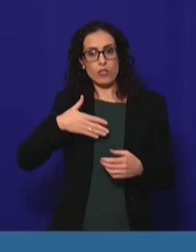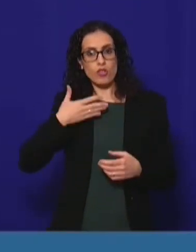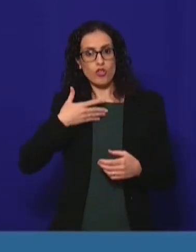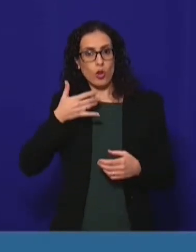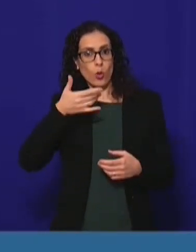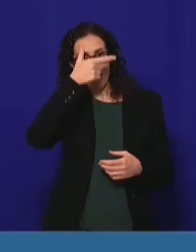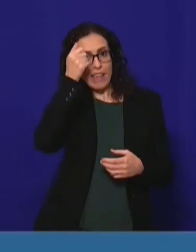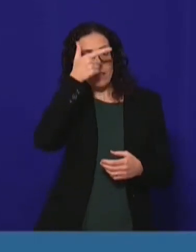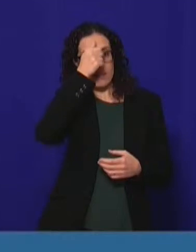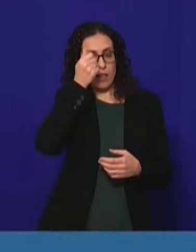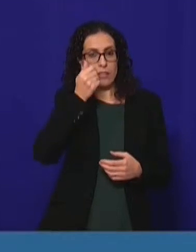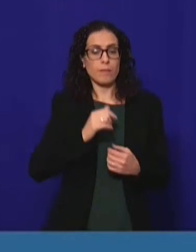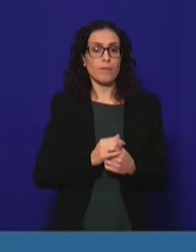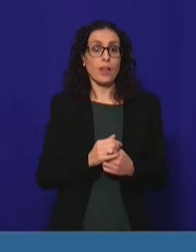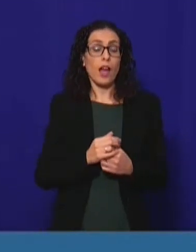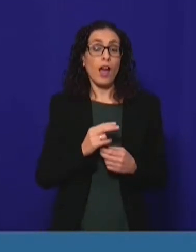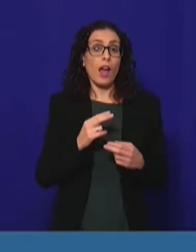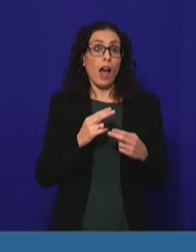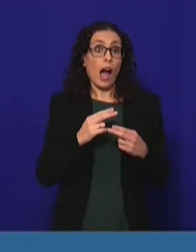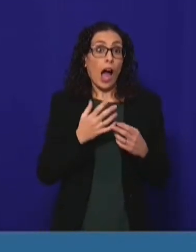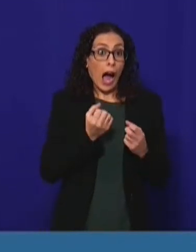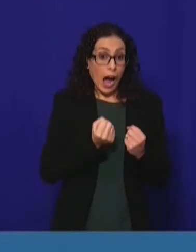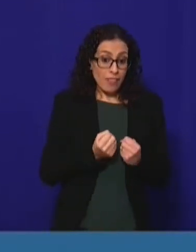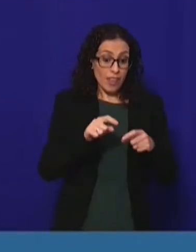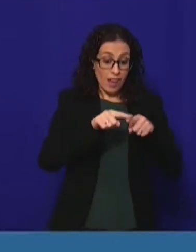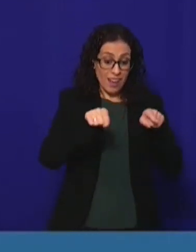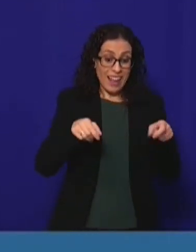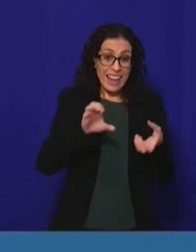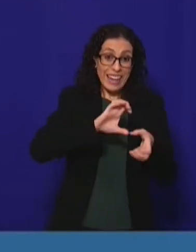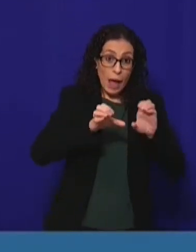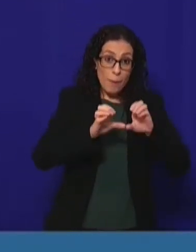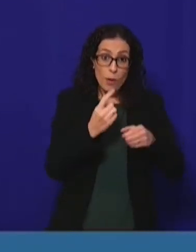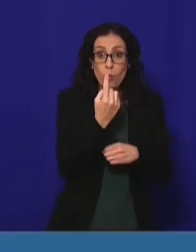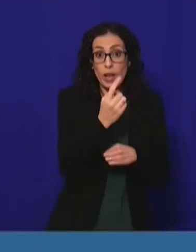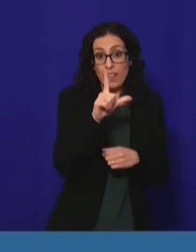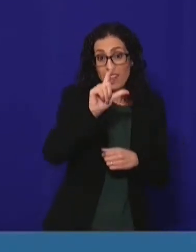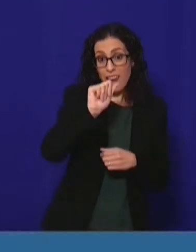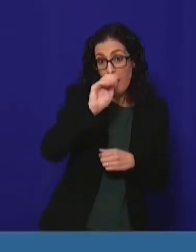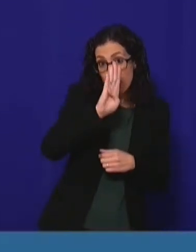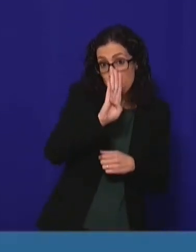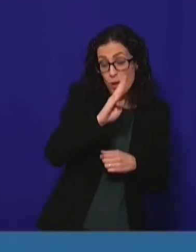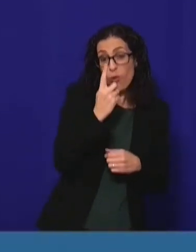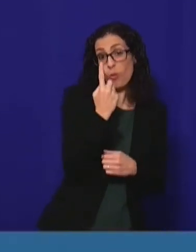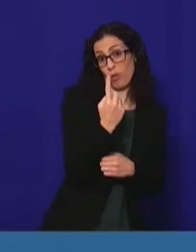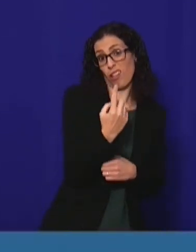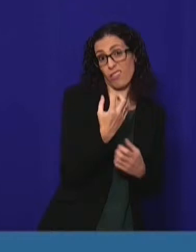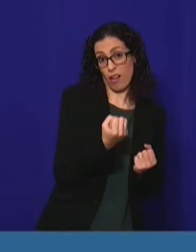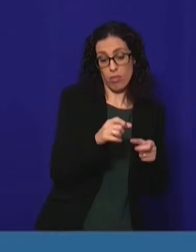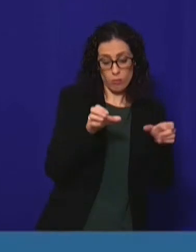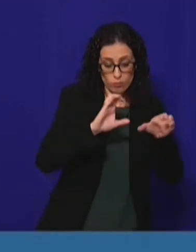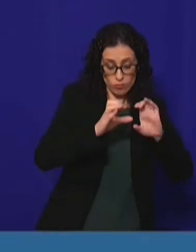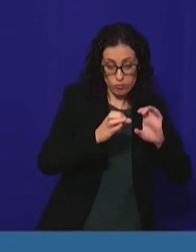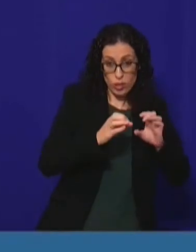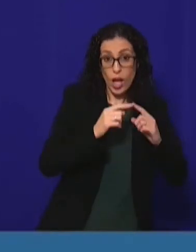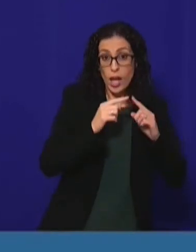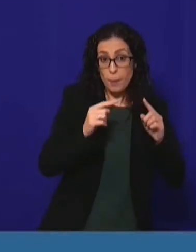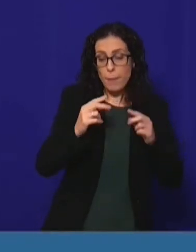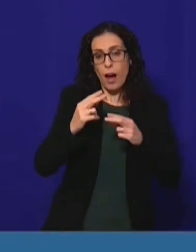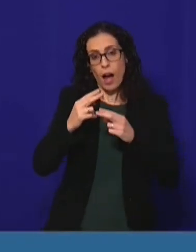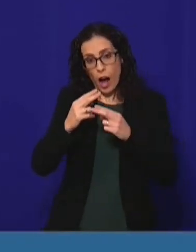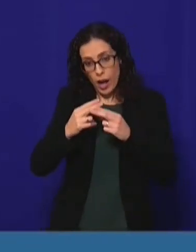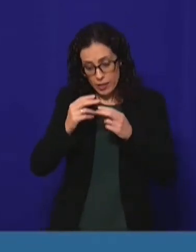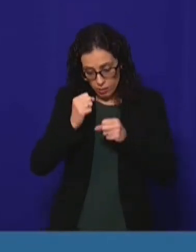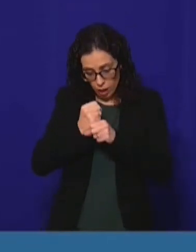laboratorju wieħed, allura aħna qegħdin ninvestu wkoll fir-rapid swabs. Jiġifieri ħloqna ċentru propju ta' boffa biex